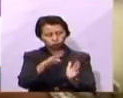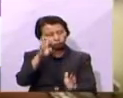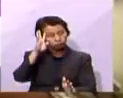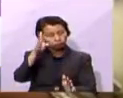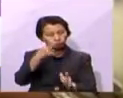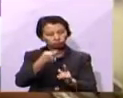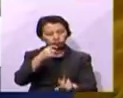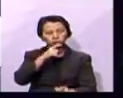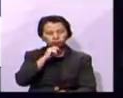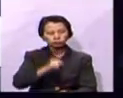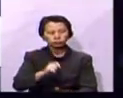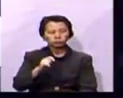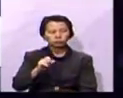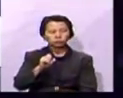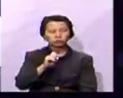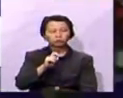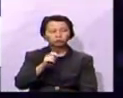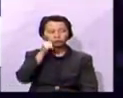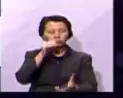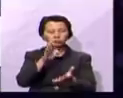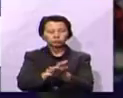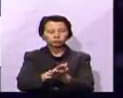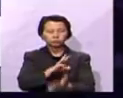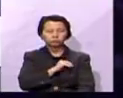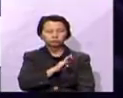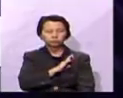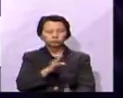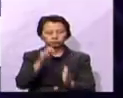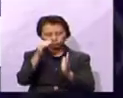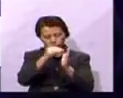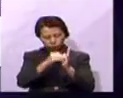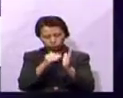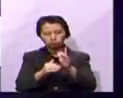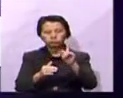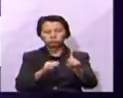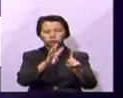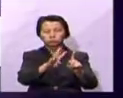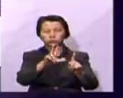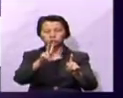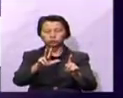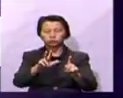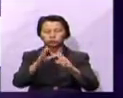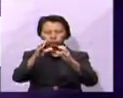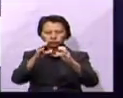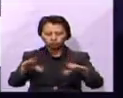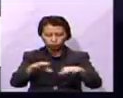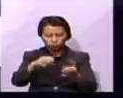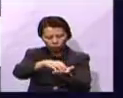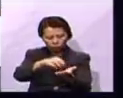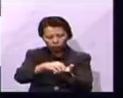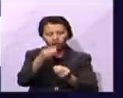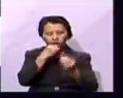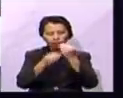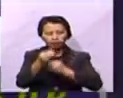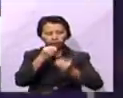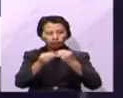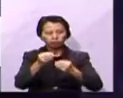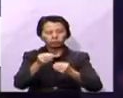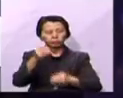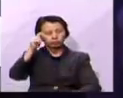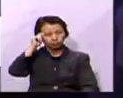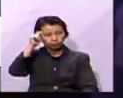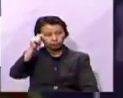Yang di-Pertua Seri Kandi Tuh Puan Seri Halina Zakaria memuatkan 143 resipi kuih muih dan makanan tradisi